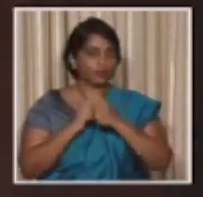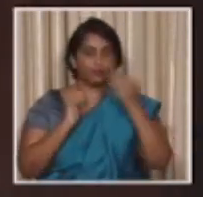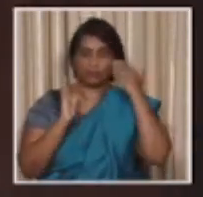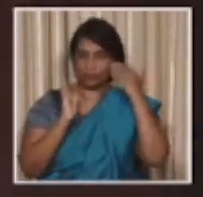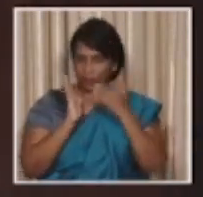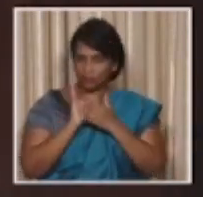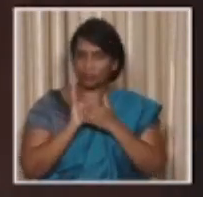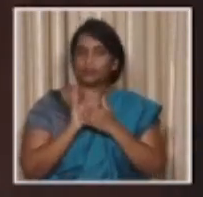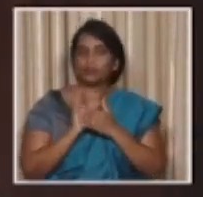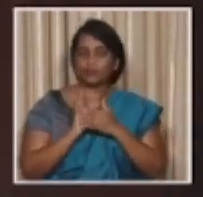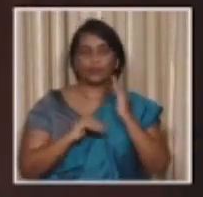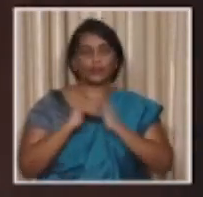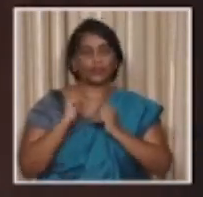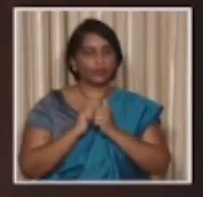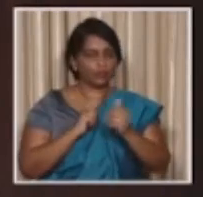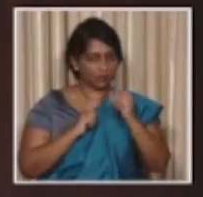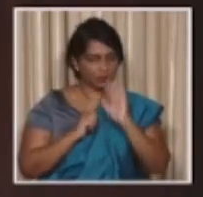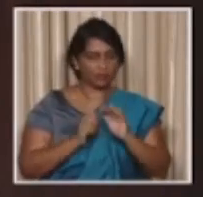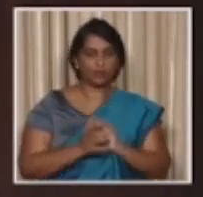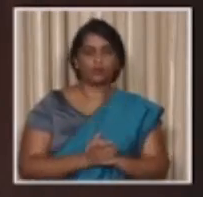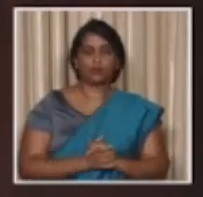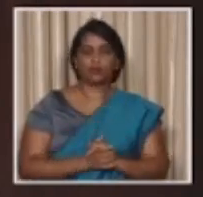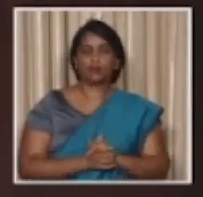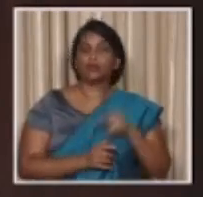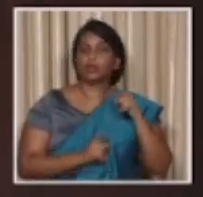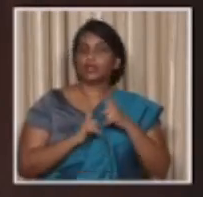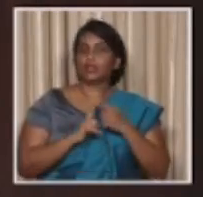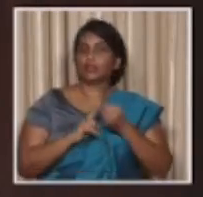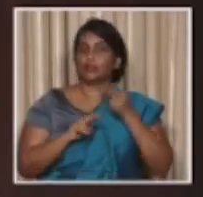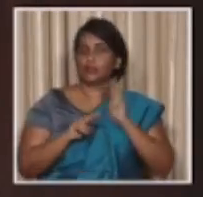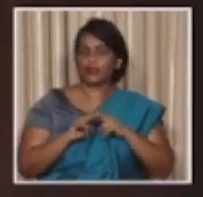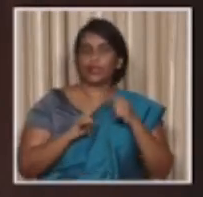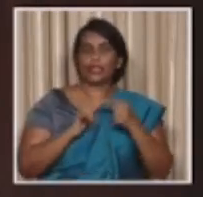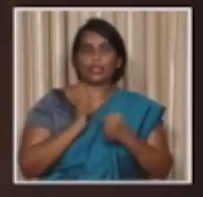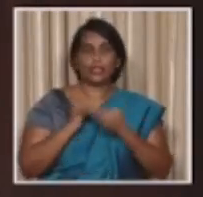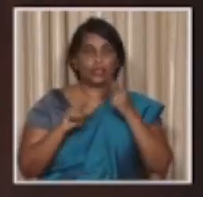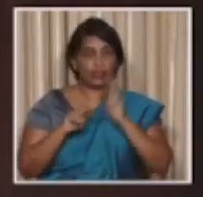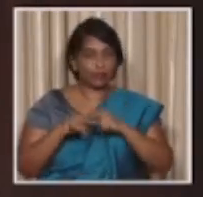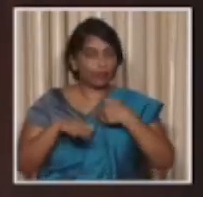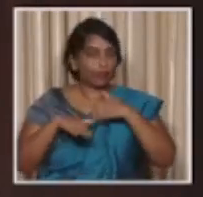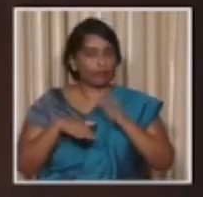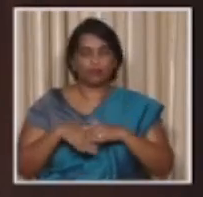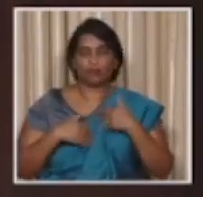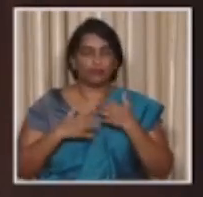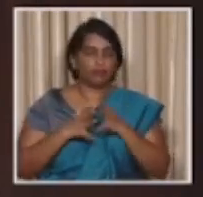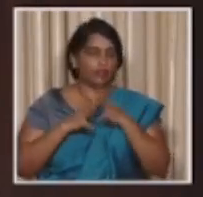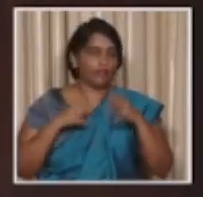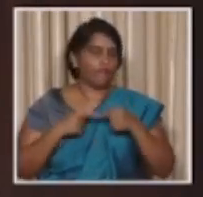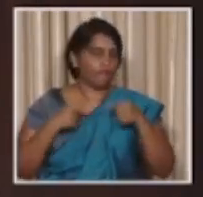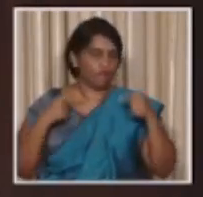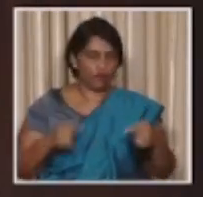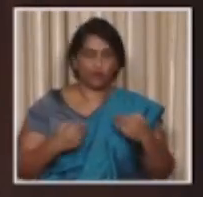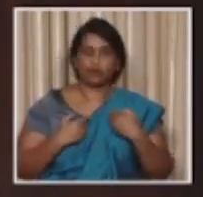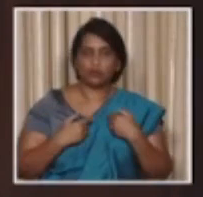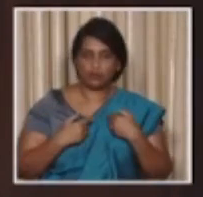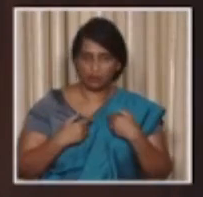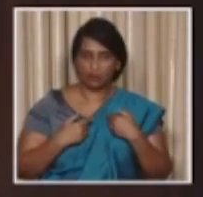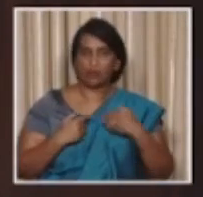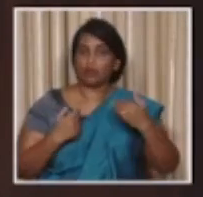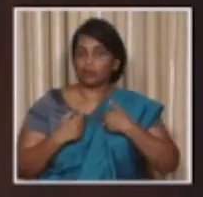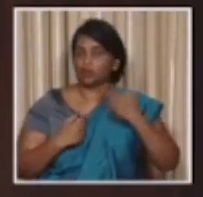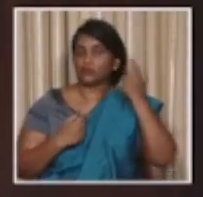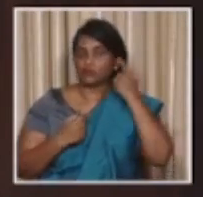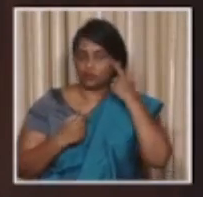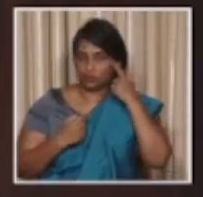සම්බන්ධව අරගෙන තිබෙන ක්‍රියාමාර්ග යටතේ මේ EPF එකට ETF එකට අර තිබීම ගැන අපේ විශාල විරෝධයක් තිබෙනවා දැන් අපි